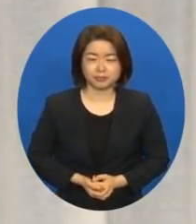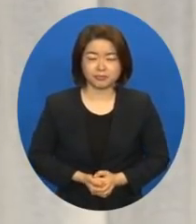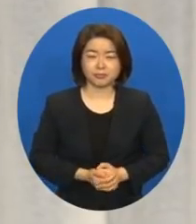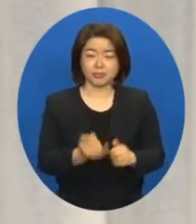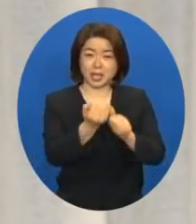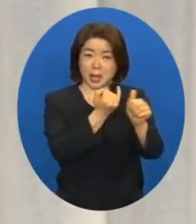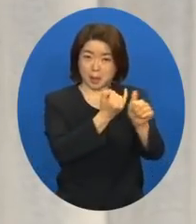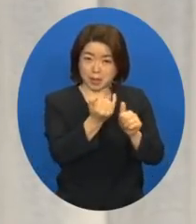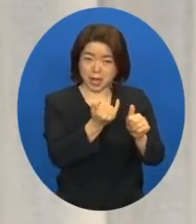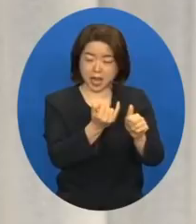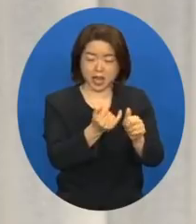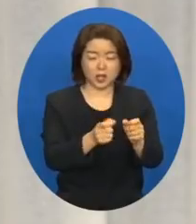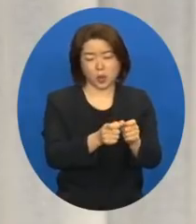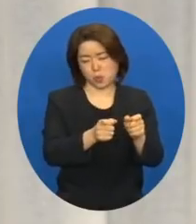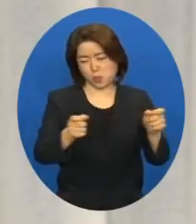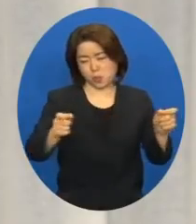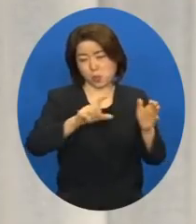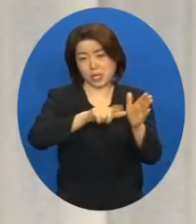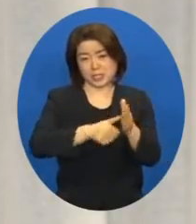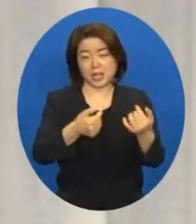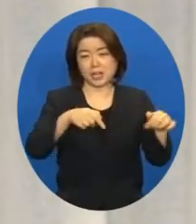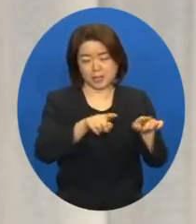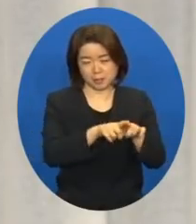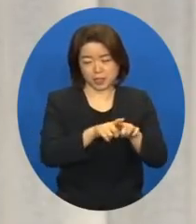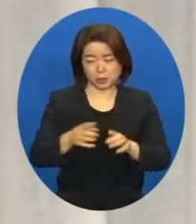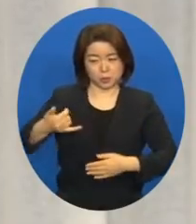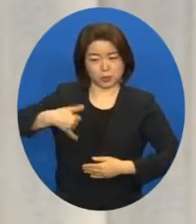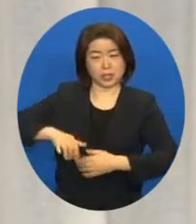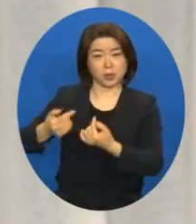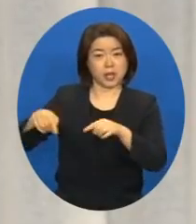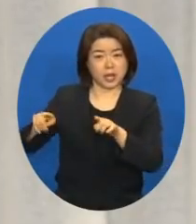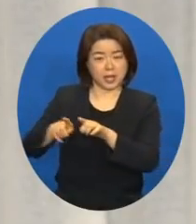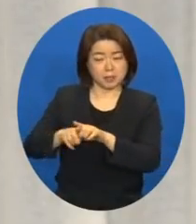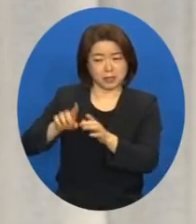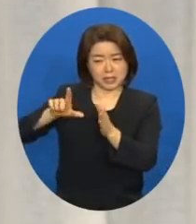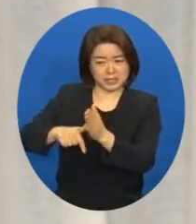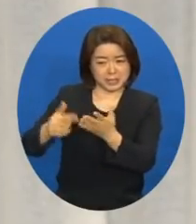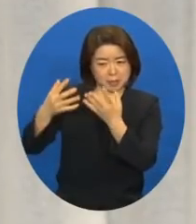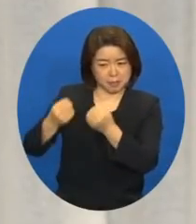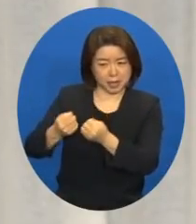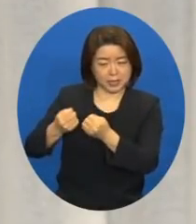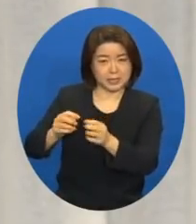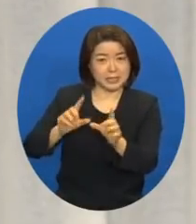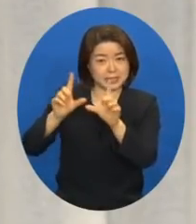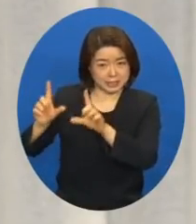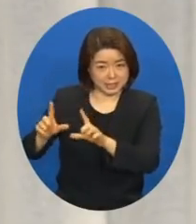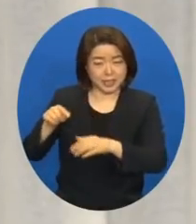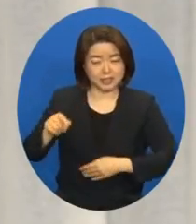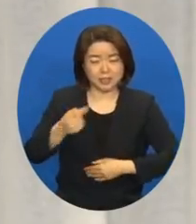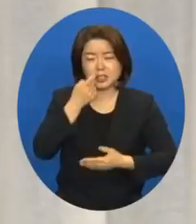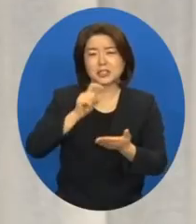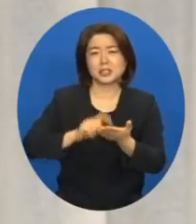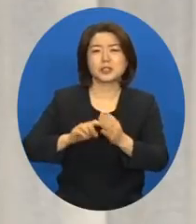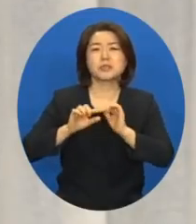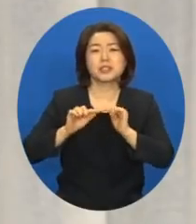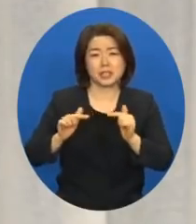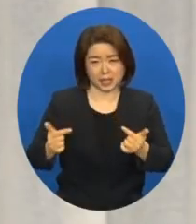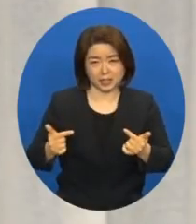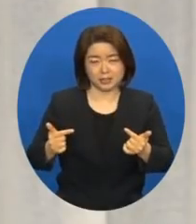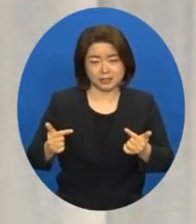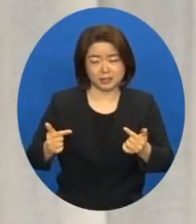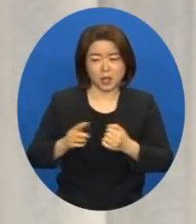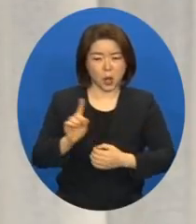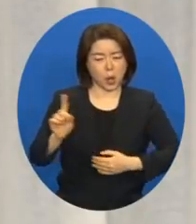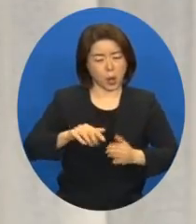배우자와 함께 오랜 시간을 보내는 것, 자녀와 함께 시간을 많이 보내는 것이 쉽지 않은 것도 어떤 가정들에는